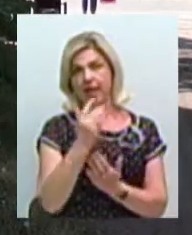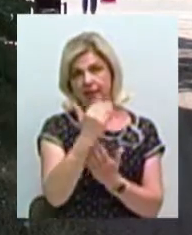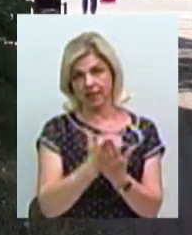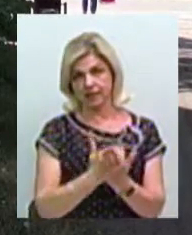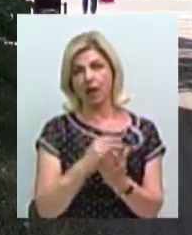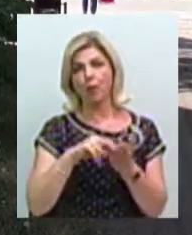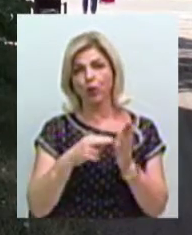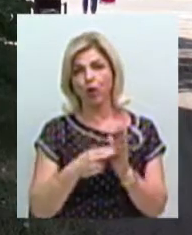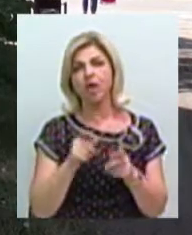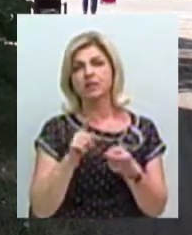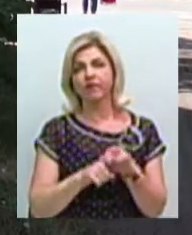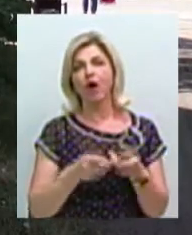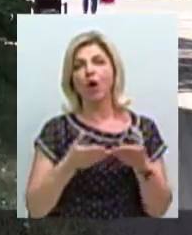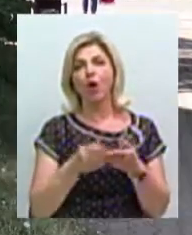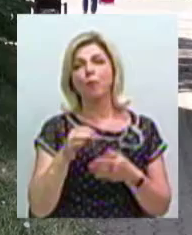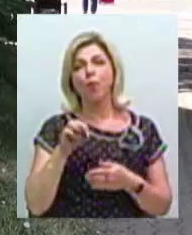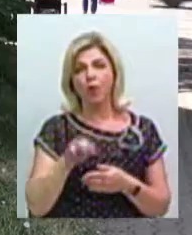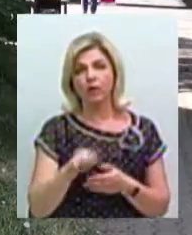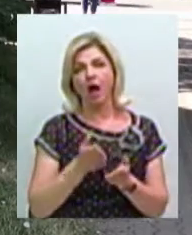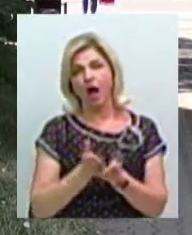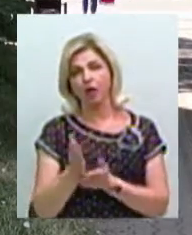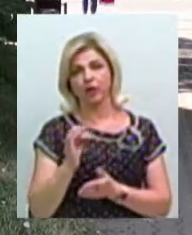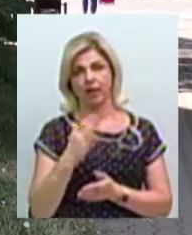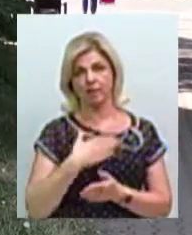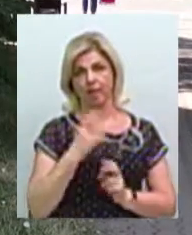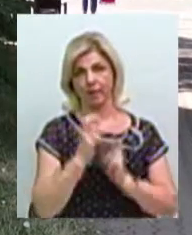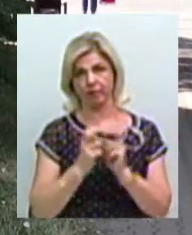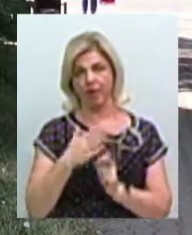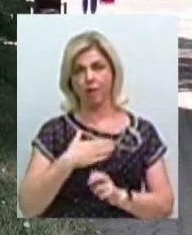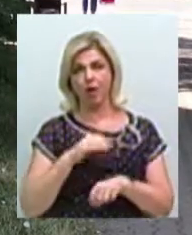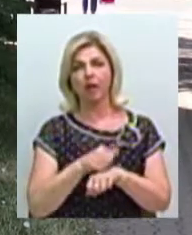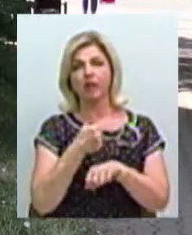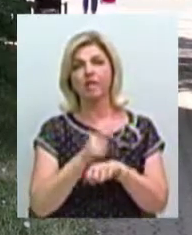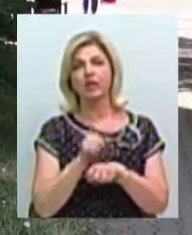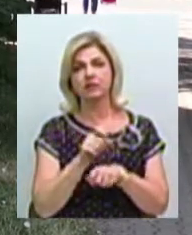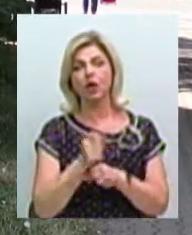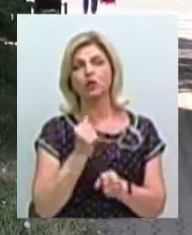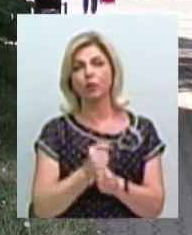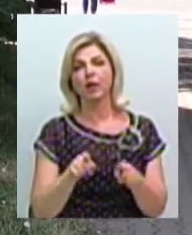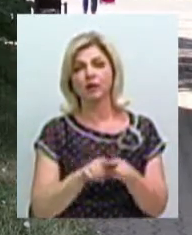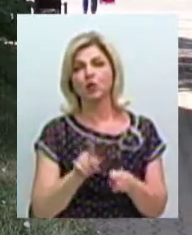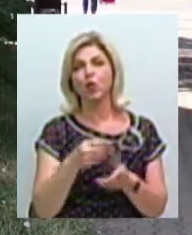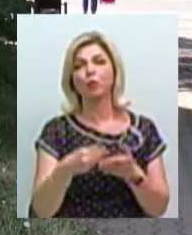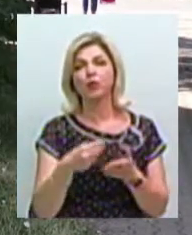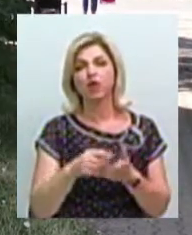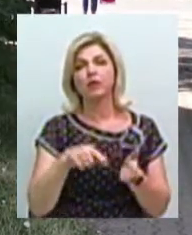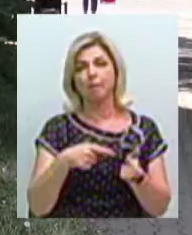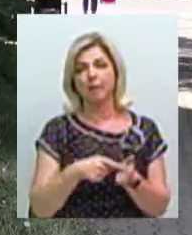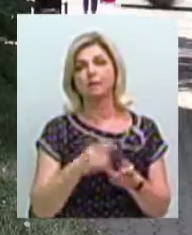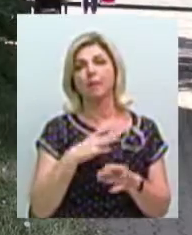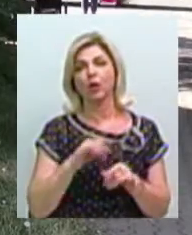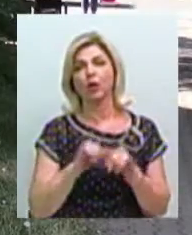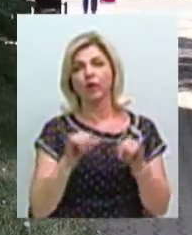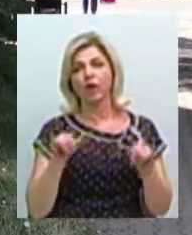стосуються портової галузі та наших підприємств. Тобто моя основна задача – зробити так, щоб бюджет міста Миколаєва наповнювався в